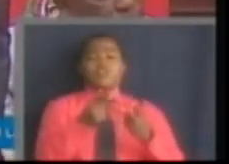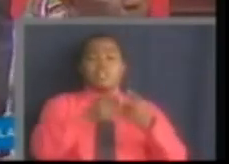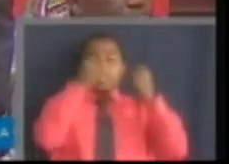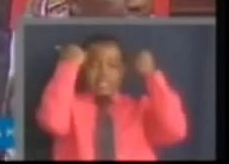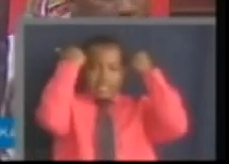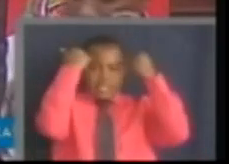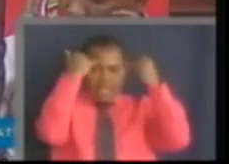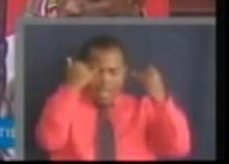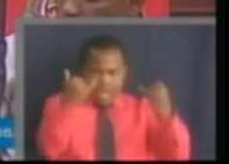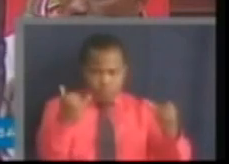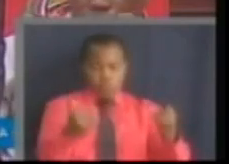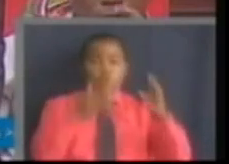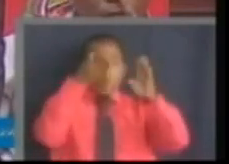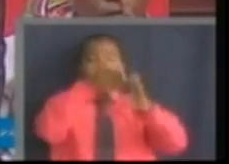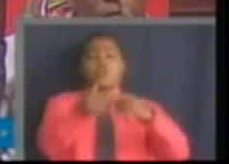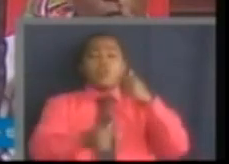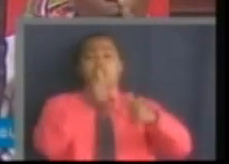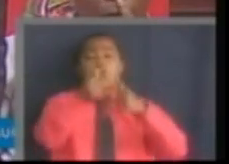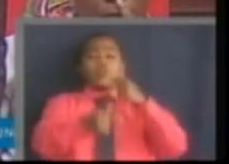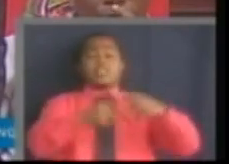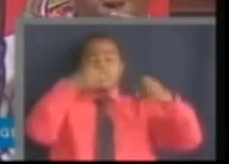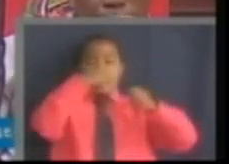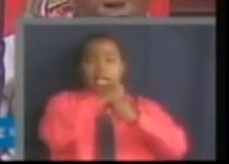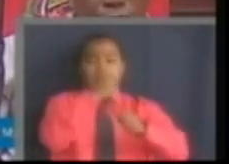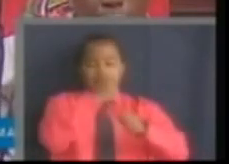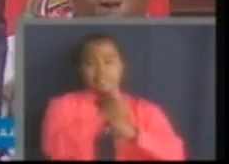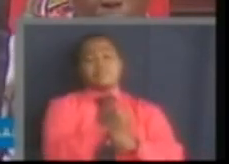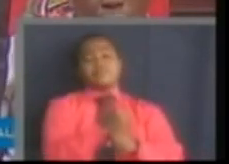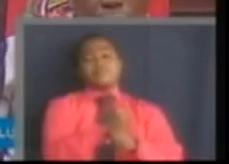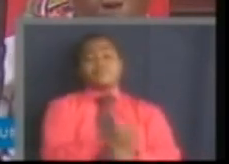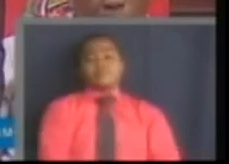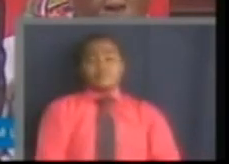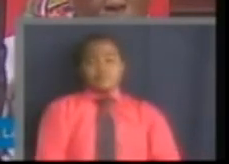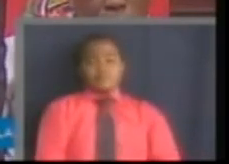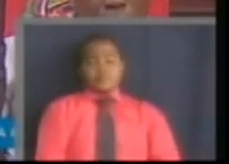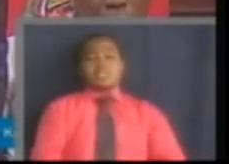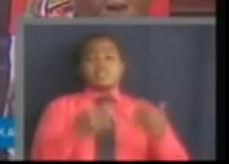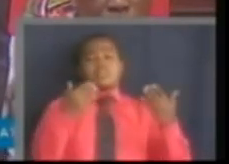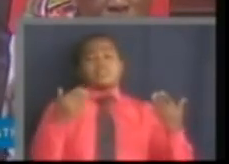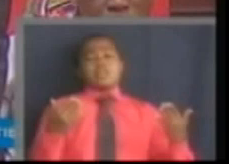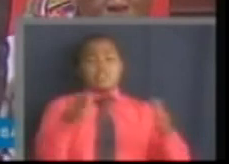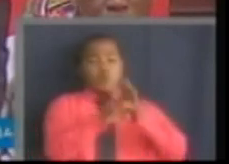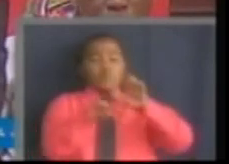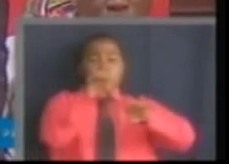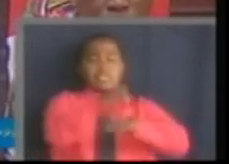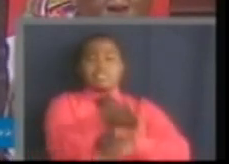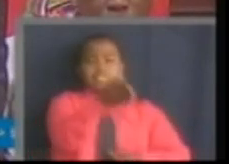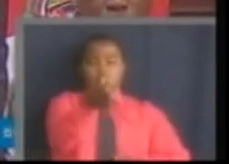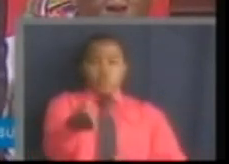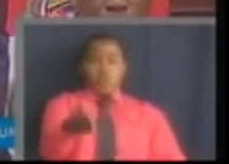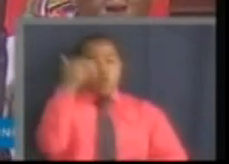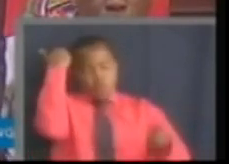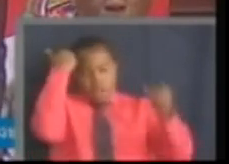kwa ajili ya uendeshaji bora wa kazi na shughuli za kamati. Kwa ajili hiyo, mwenyekiti huyo kwa kushauriana